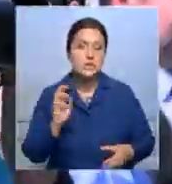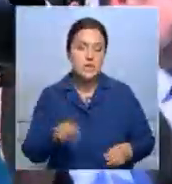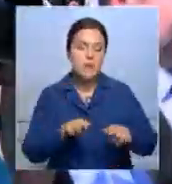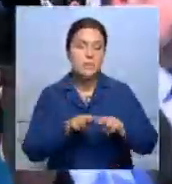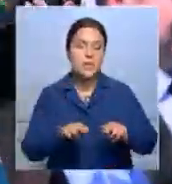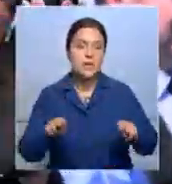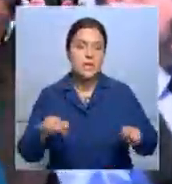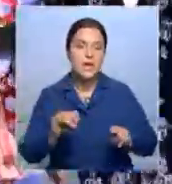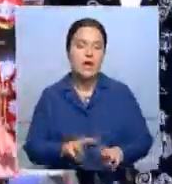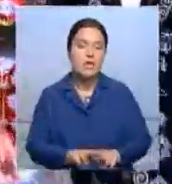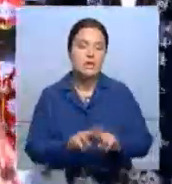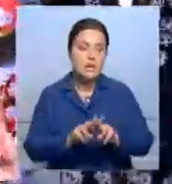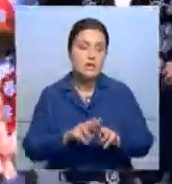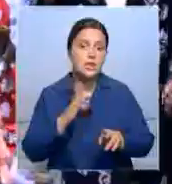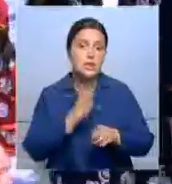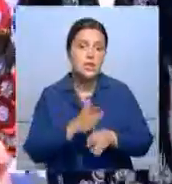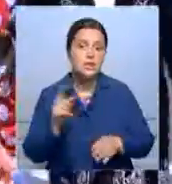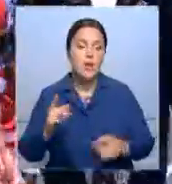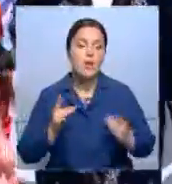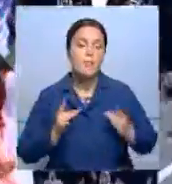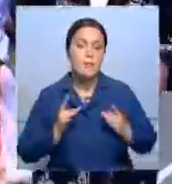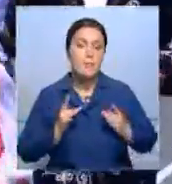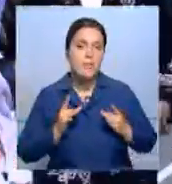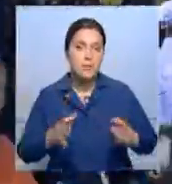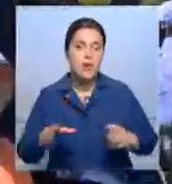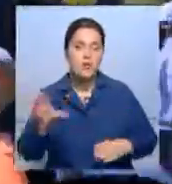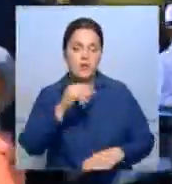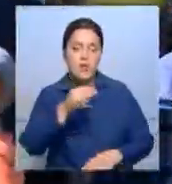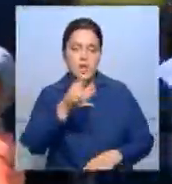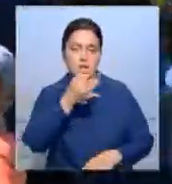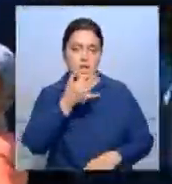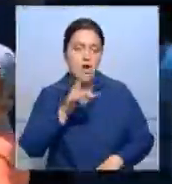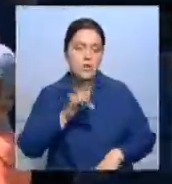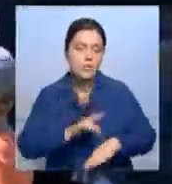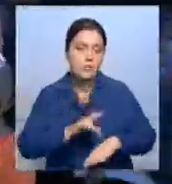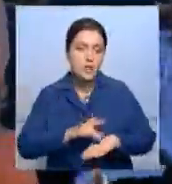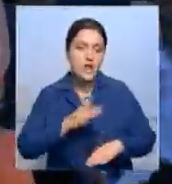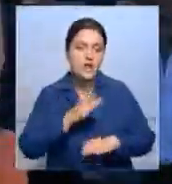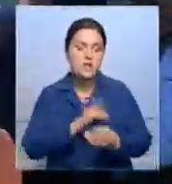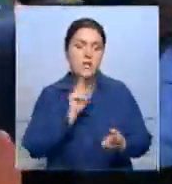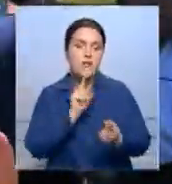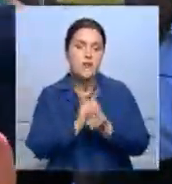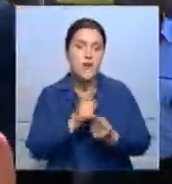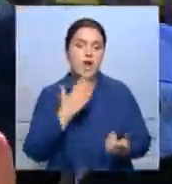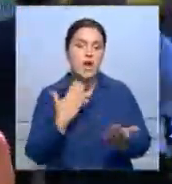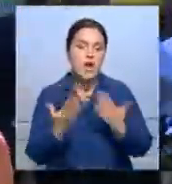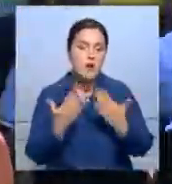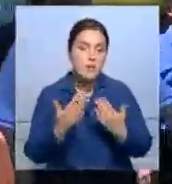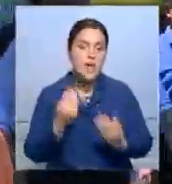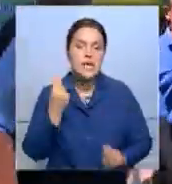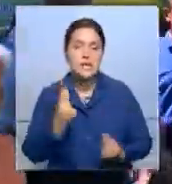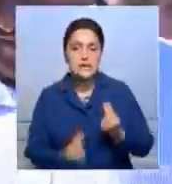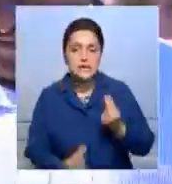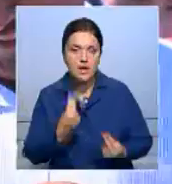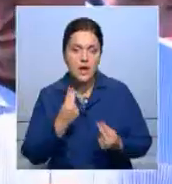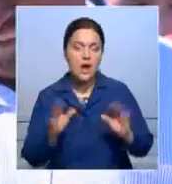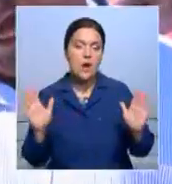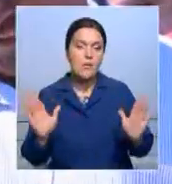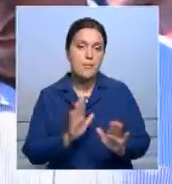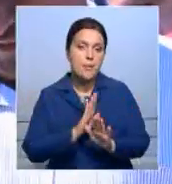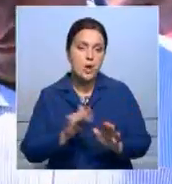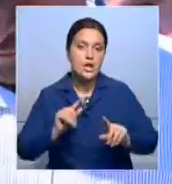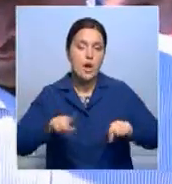Петропавловска и Астаны. Традиционный Курултай полюбился уже многим. Здесь встречаются, общаются, играют, поют песни